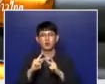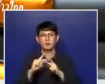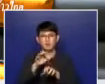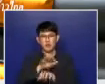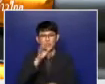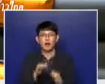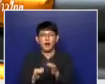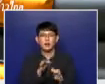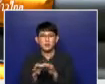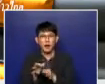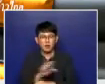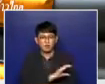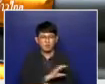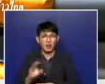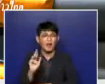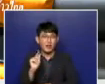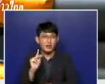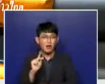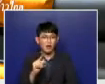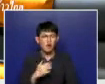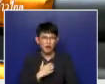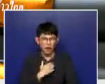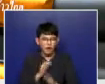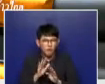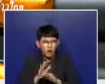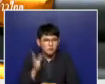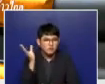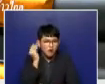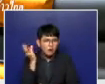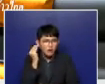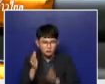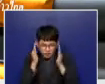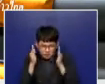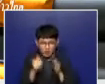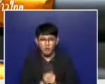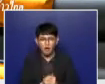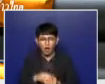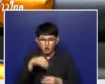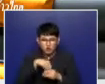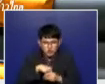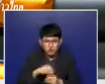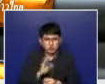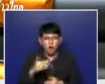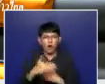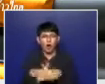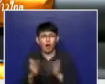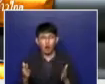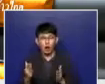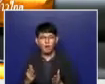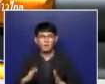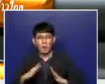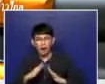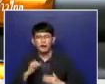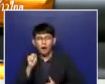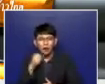ต้องรับผิดชอบทั้งคณะคุณศักดิ์สยามเก็ซวยคุณอนุทินเาก็ซวยทีนี้มันเกิดคำถามเปรียบเทียบกับสายสีน้ำเงินที่ท่าน